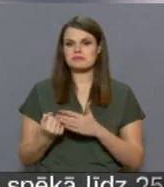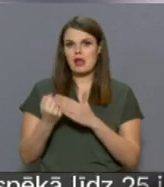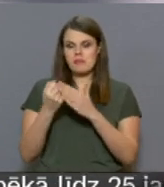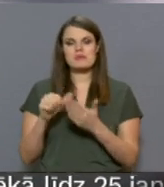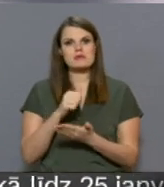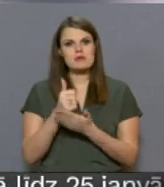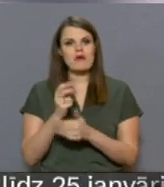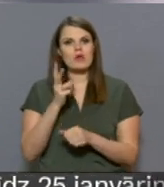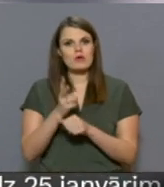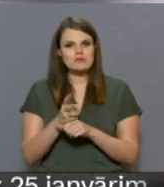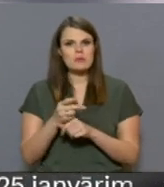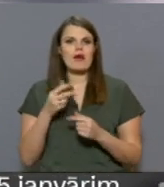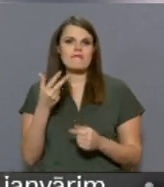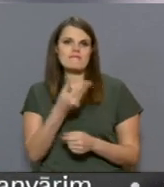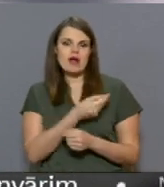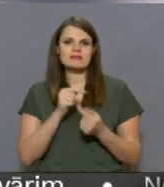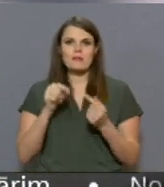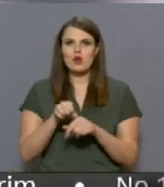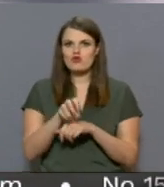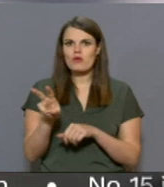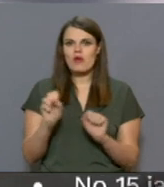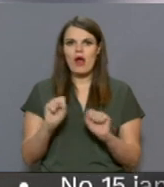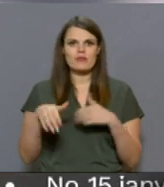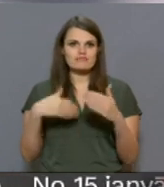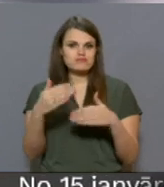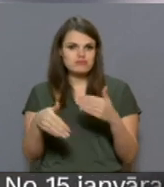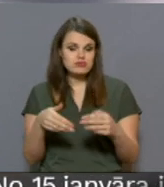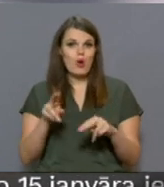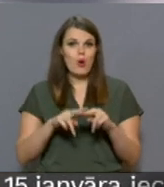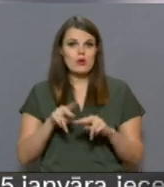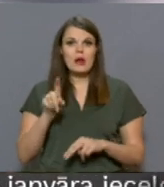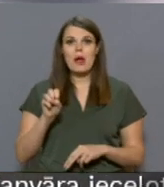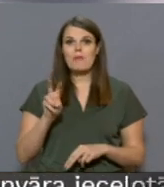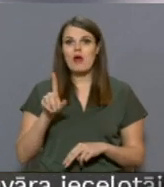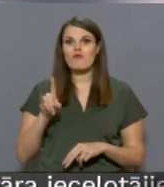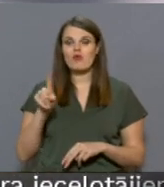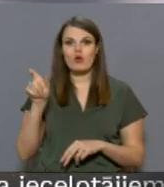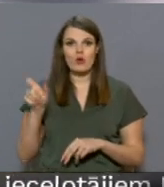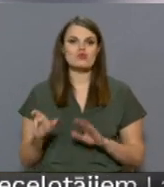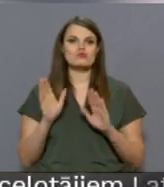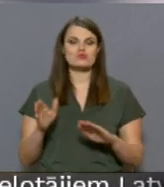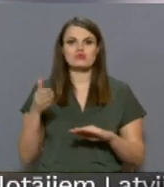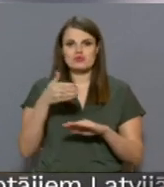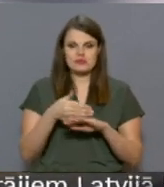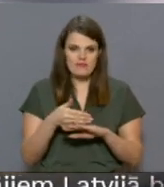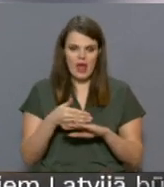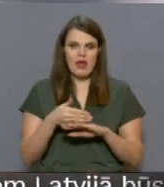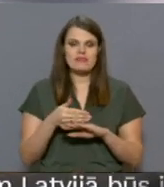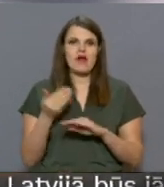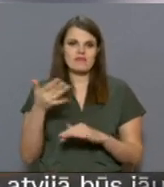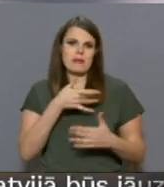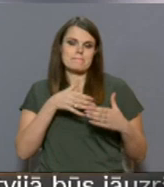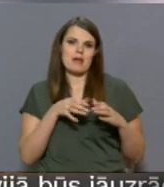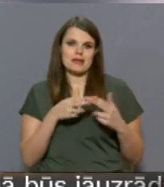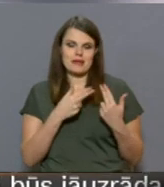izvirzot vakcinācijas pret COVID-19 pātrināšanu, un Pavļuta amatā aizstās savu partijas biedri Ilzi Viņģeli, kuru premjers